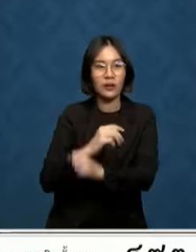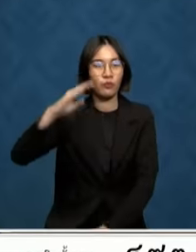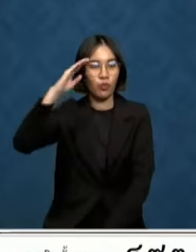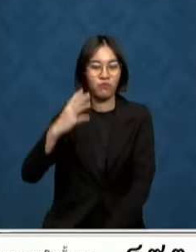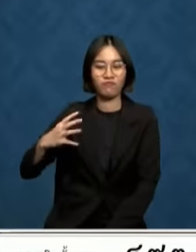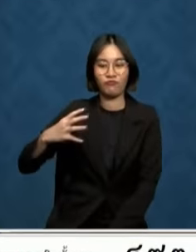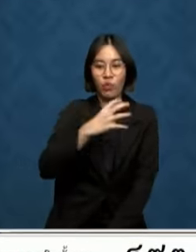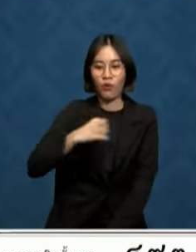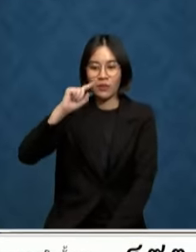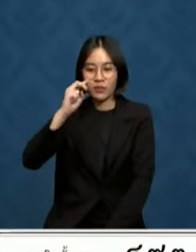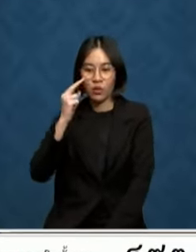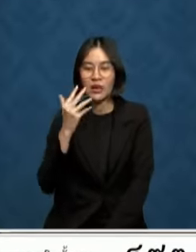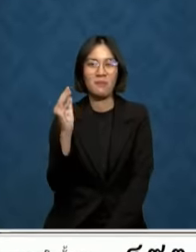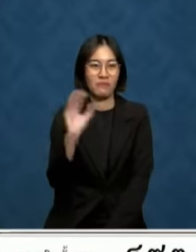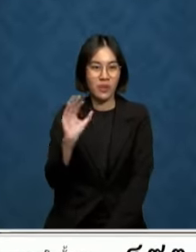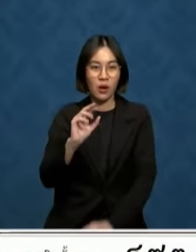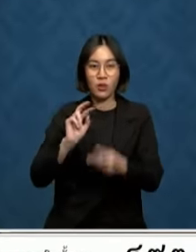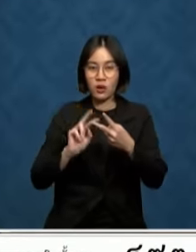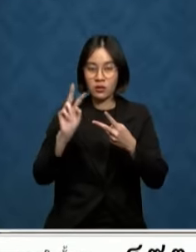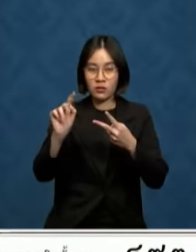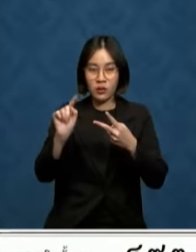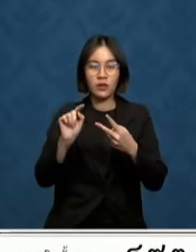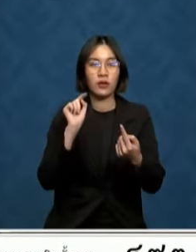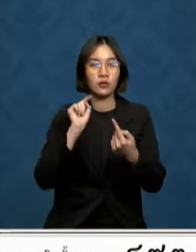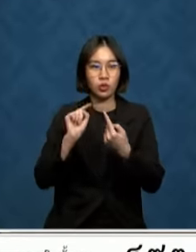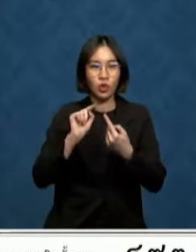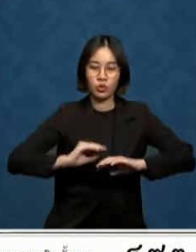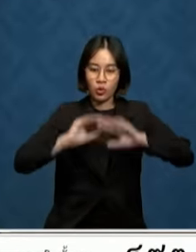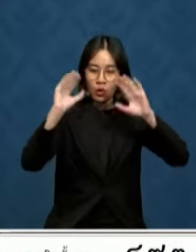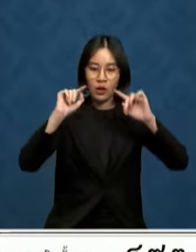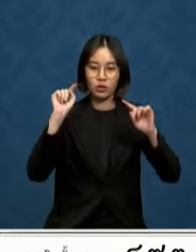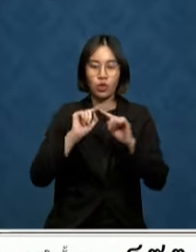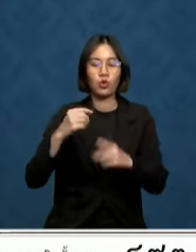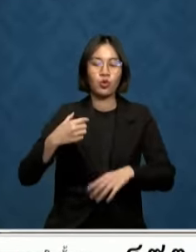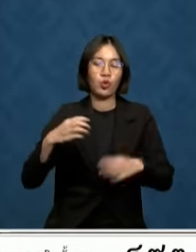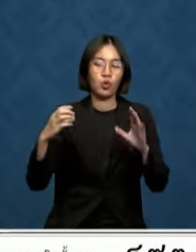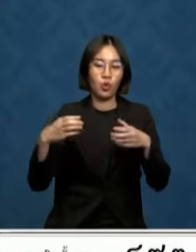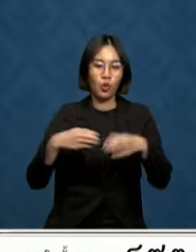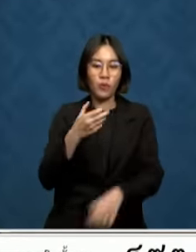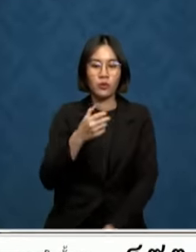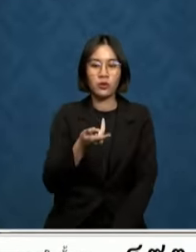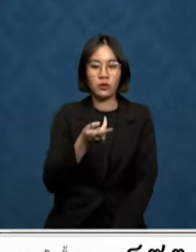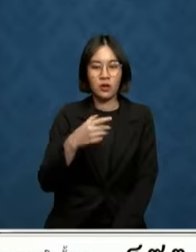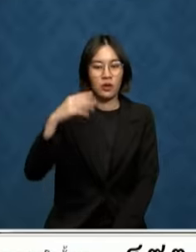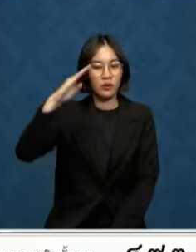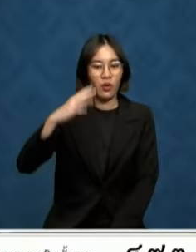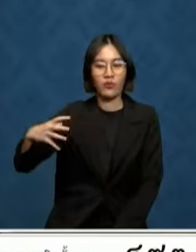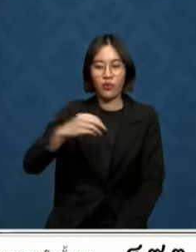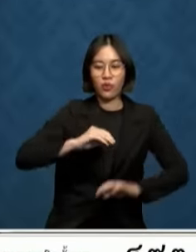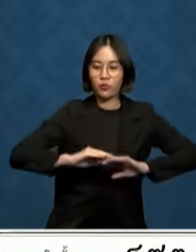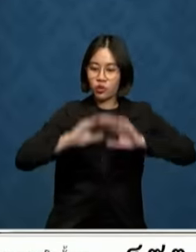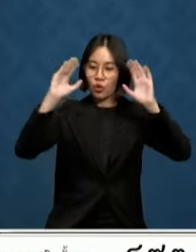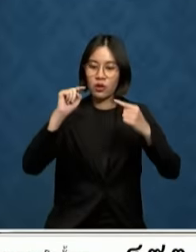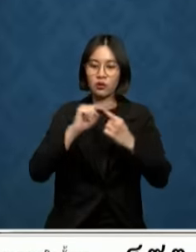รฐประหารอกต่อไปและ 2. การขจัดมละดกของคณะรฐประหารออกไปจากระบบกฎหมายไทย